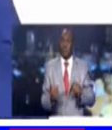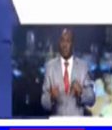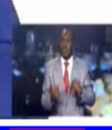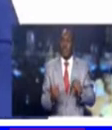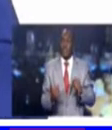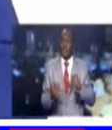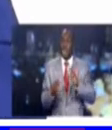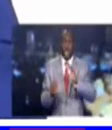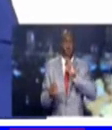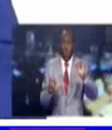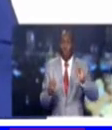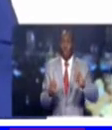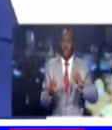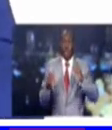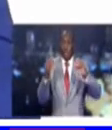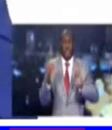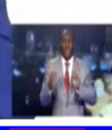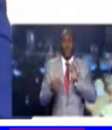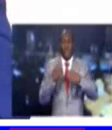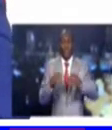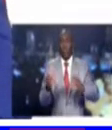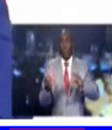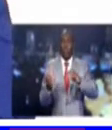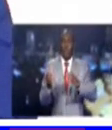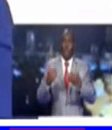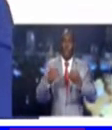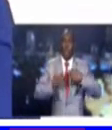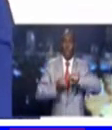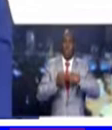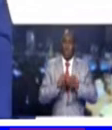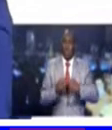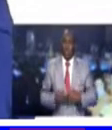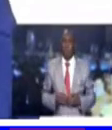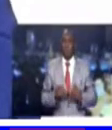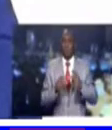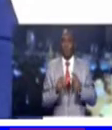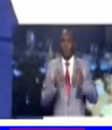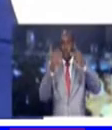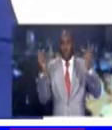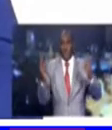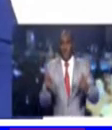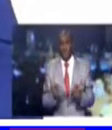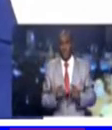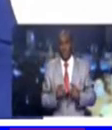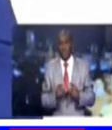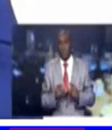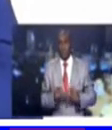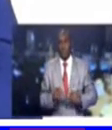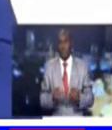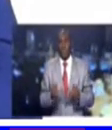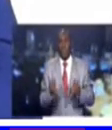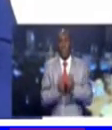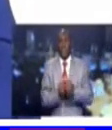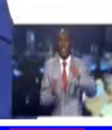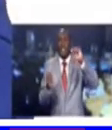coulons une série de calamités publiques en conséquence en vertu de l'article